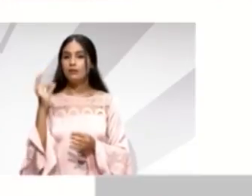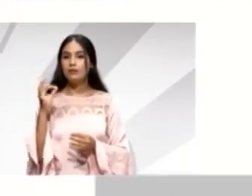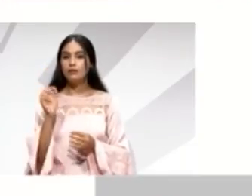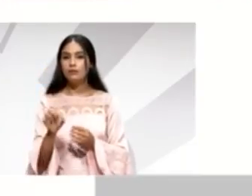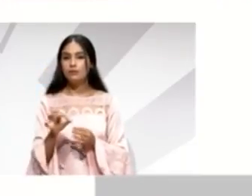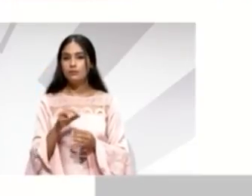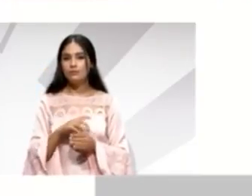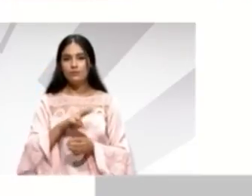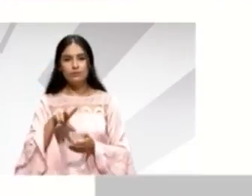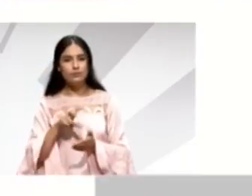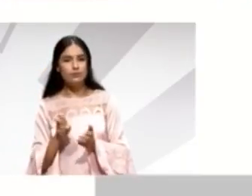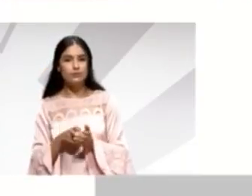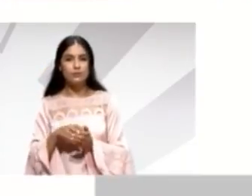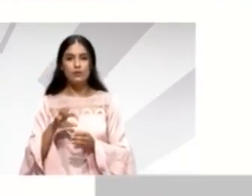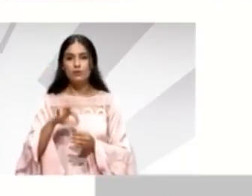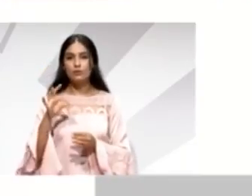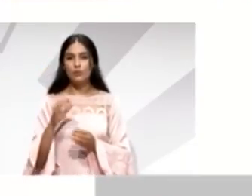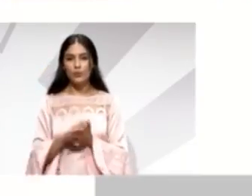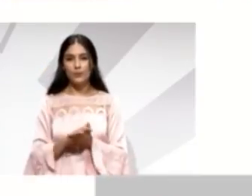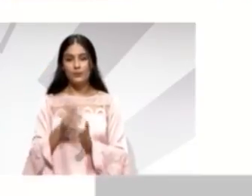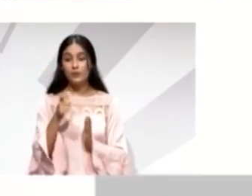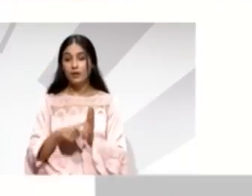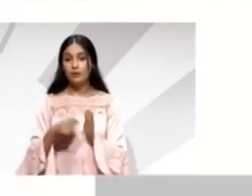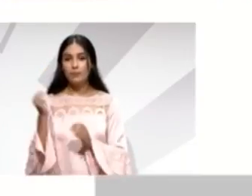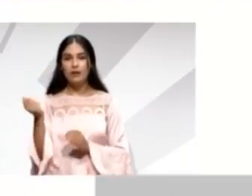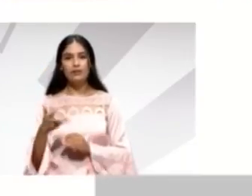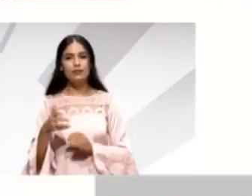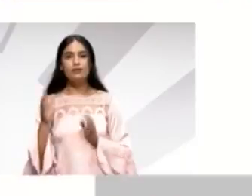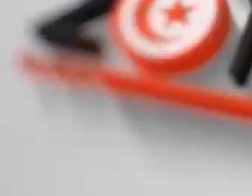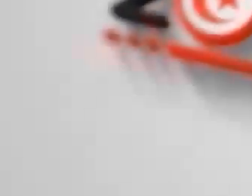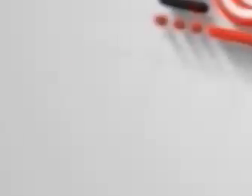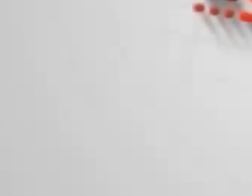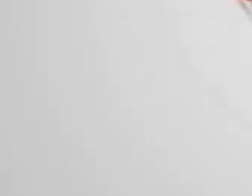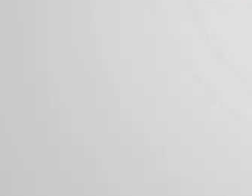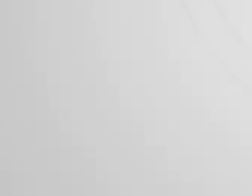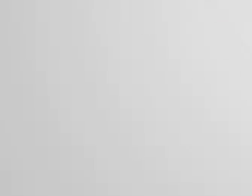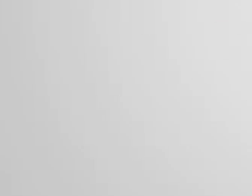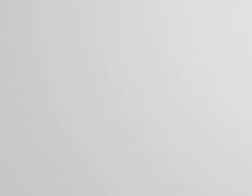اختاروا قائمه افاق تونس القائمه عدد 9